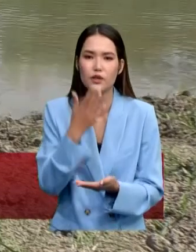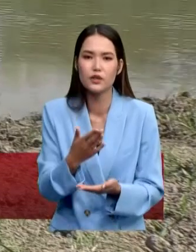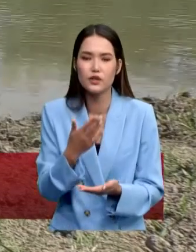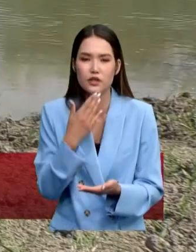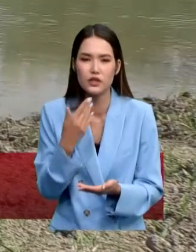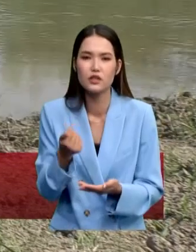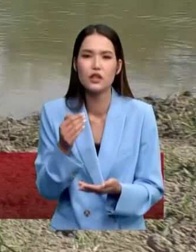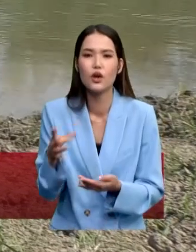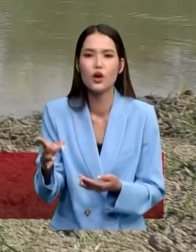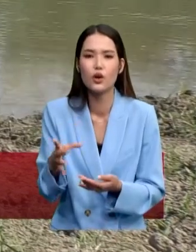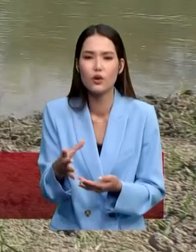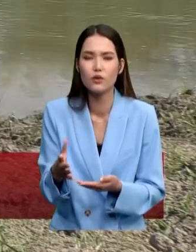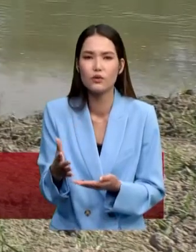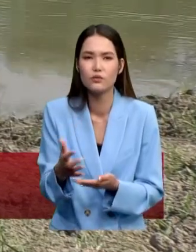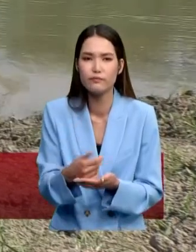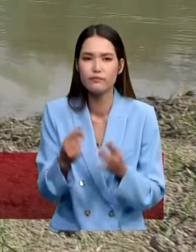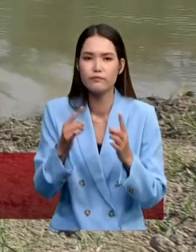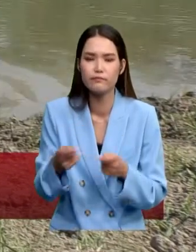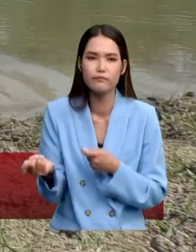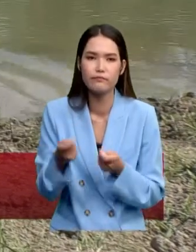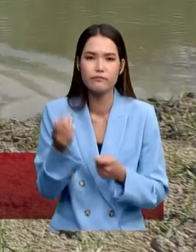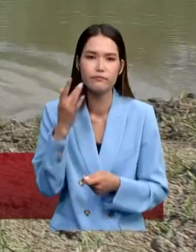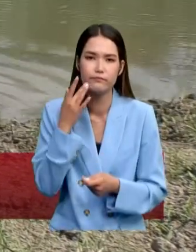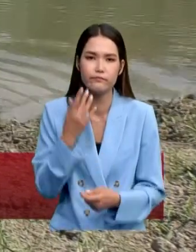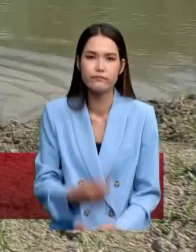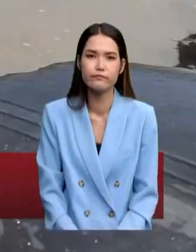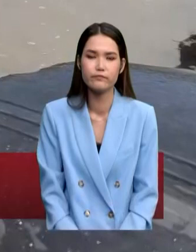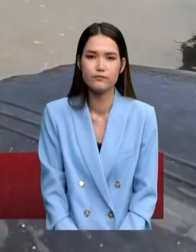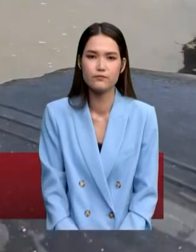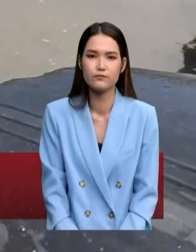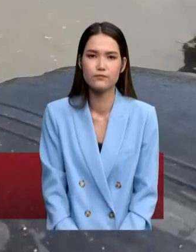шелектеп, бөскелеп су тасып ішеді.